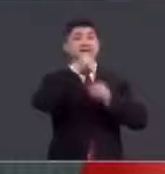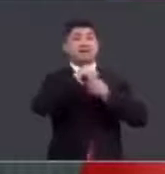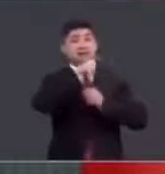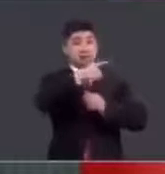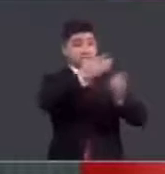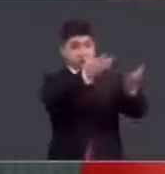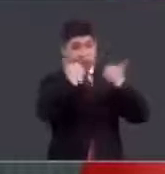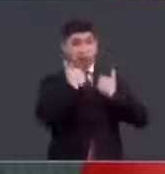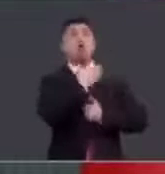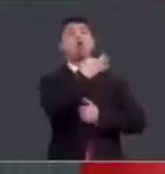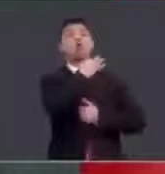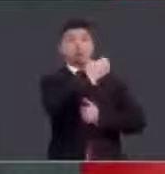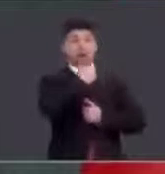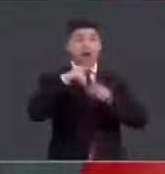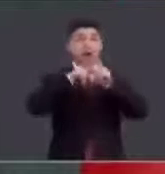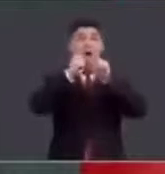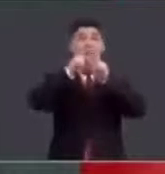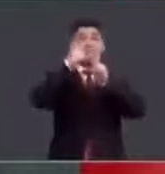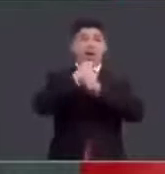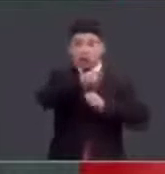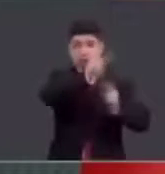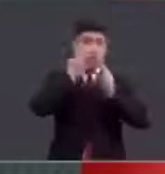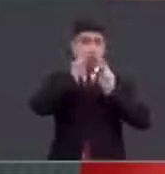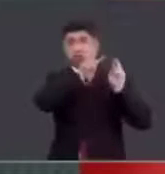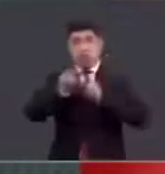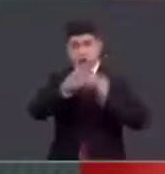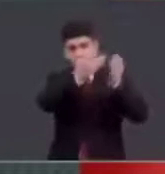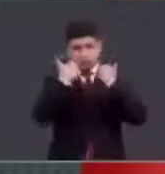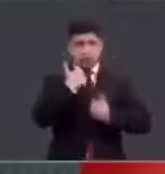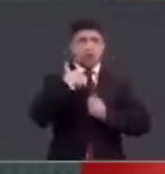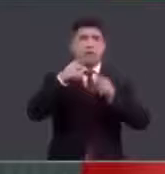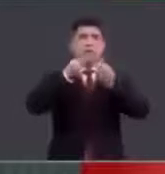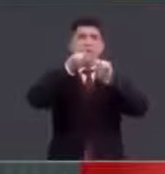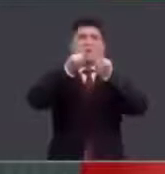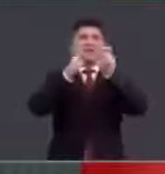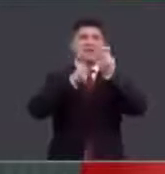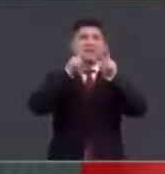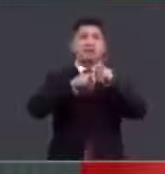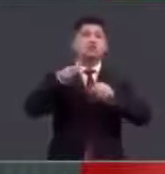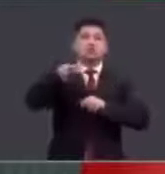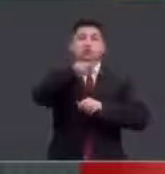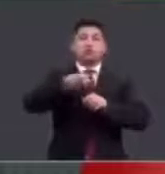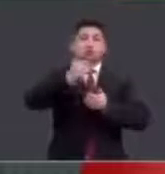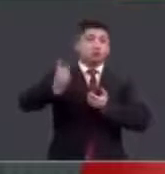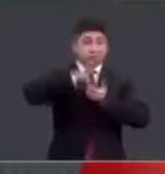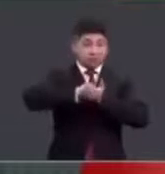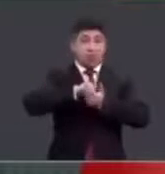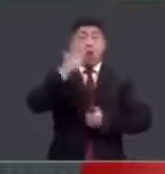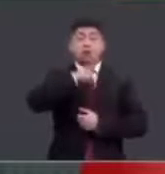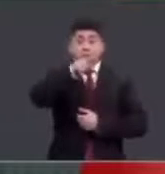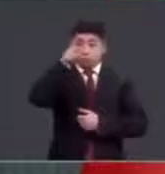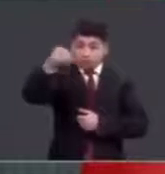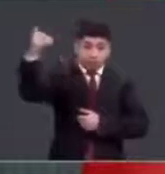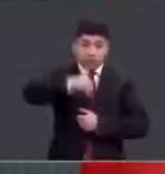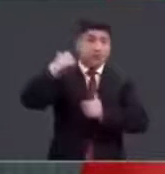gelin lütfen Karabağ'ı görün. Minsk üçlüsünün özellikle